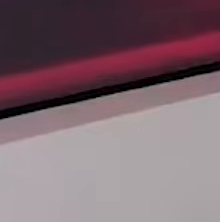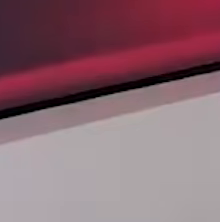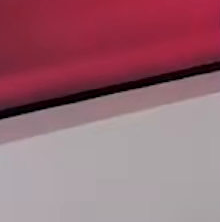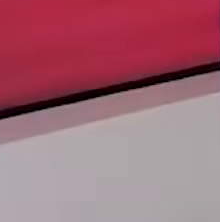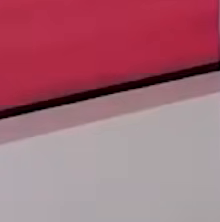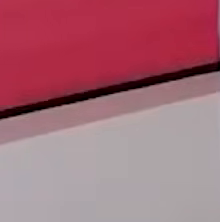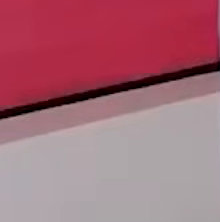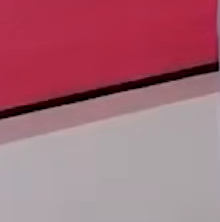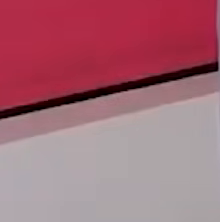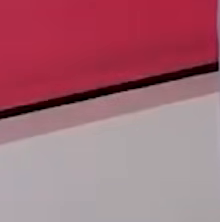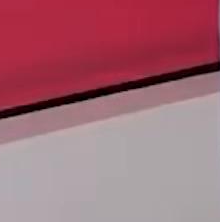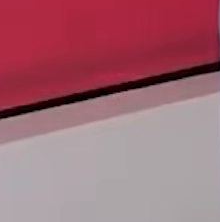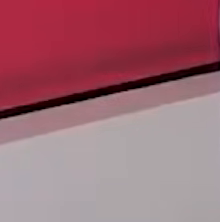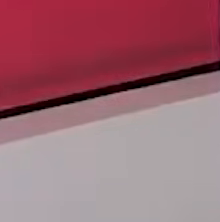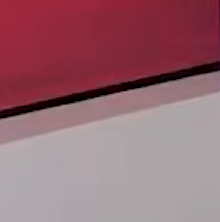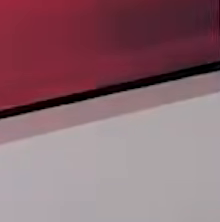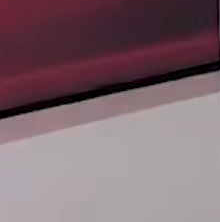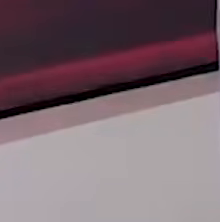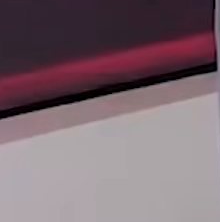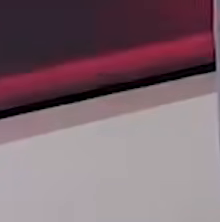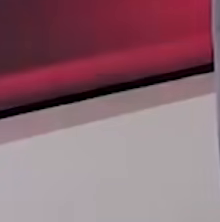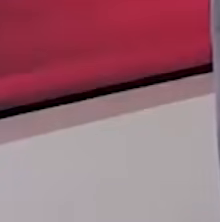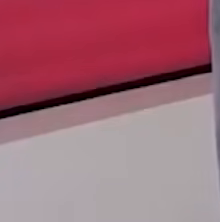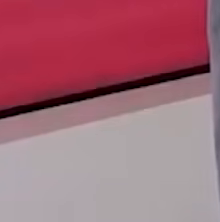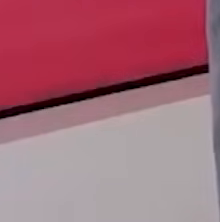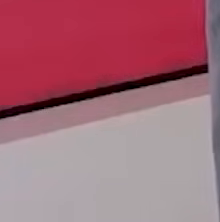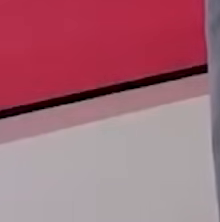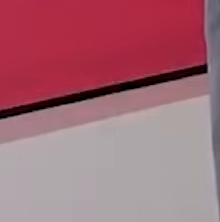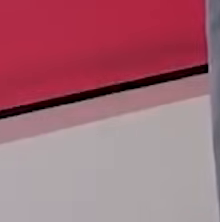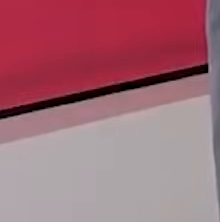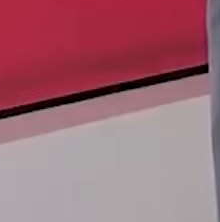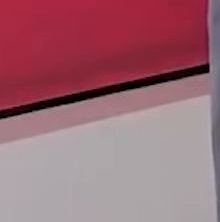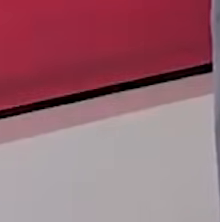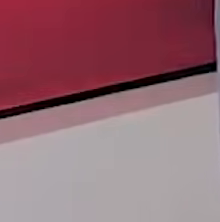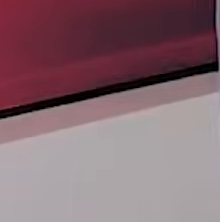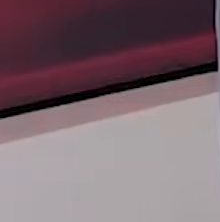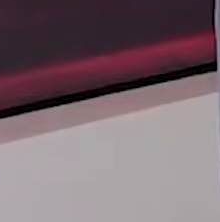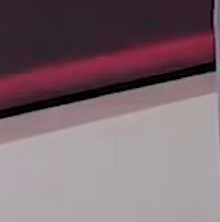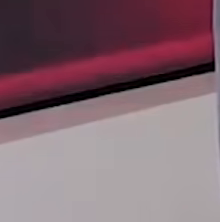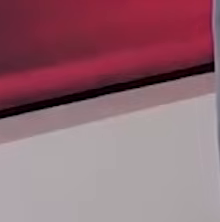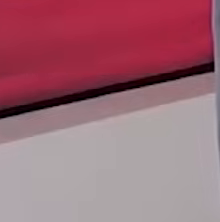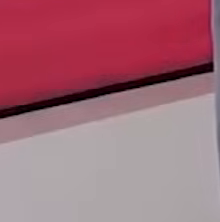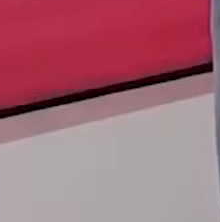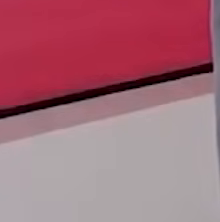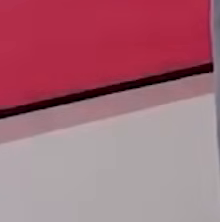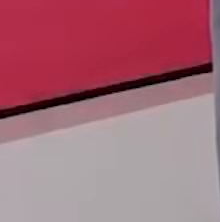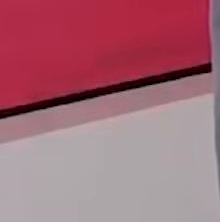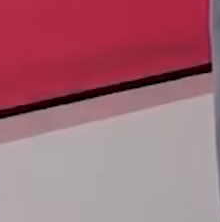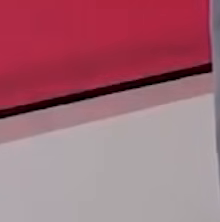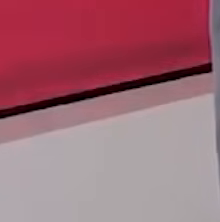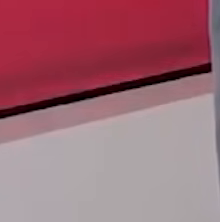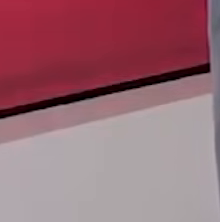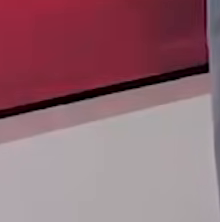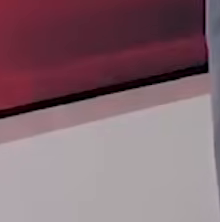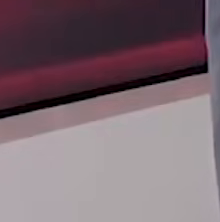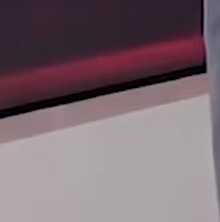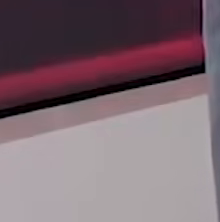Igan, mauna ka sa mga balita. Mag-subscribe sa GMA Integrated News sa YouTube. Sa mga kapuso abroad, subaybayan nyo